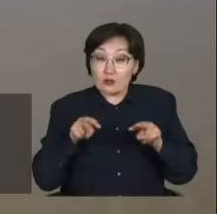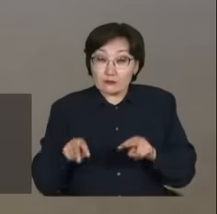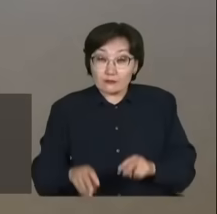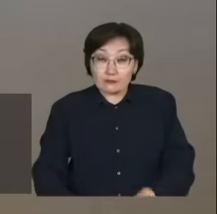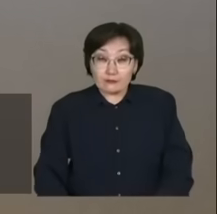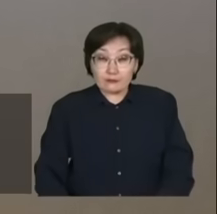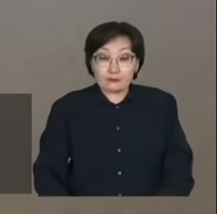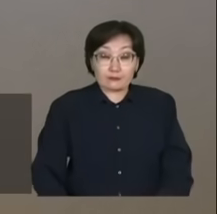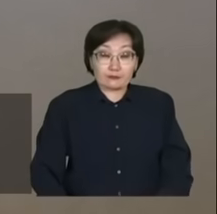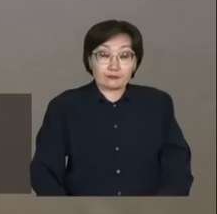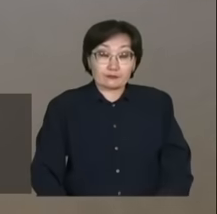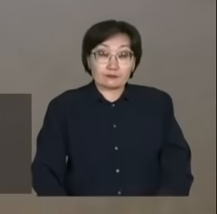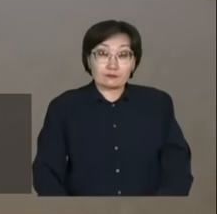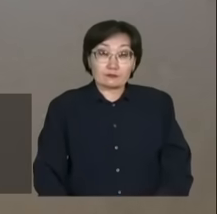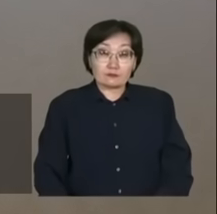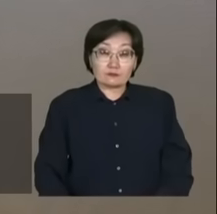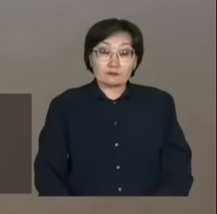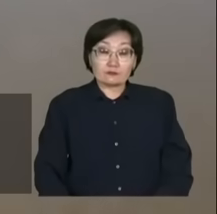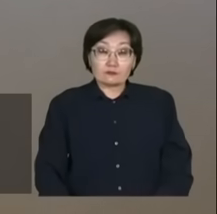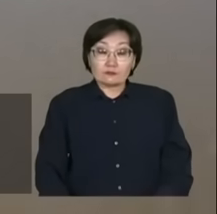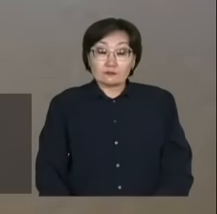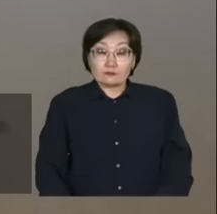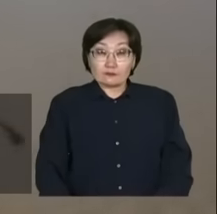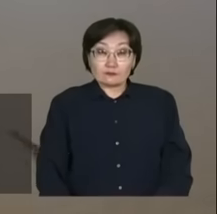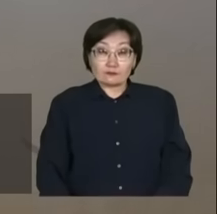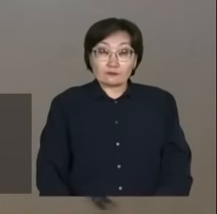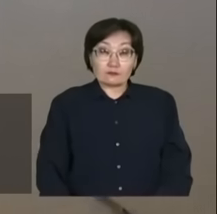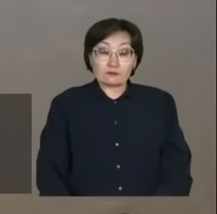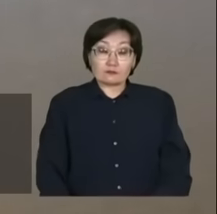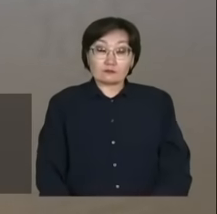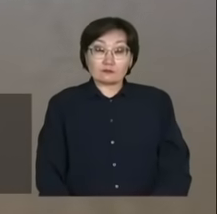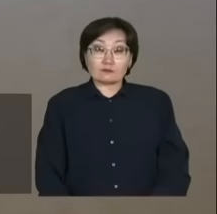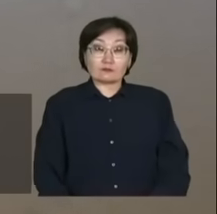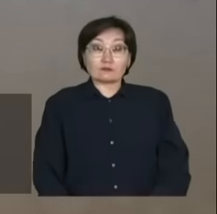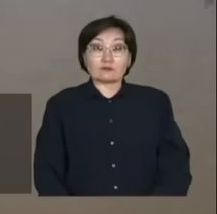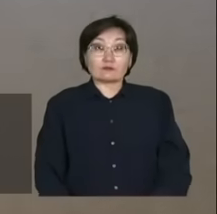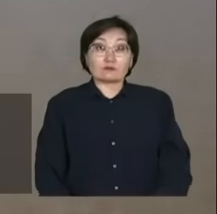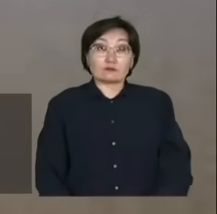Адина Рымбаева, Жұлдыз Қайратқызы, Фархат Тәжібаев, Алматы телеарнасы үшін Атырау облысы.